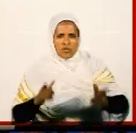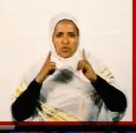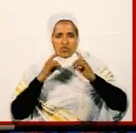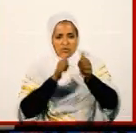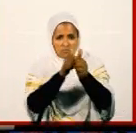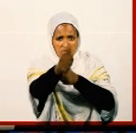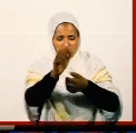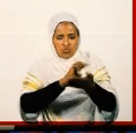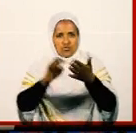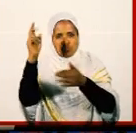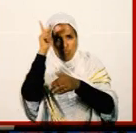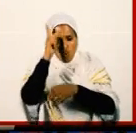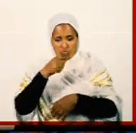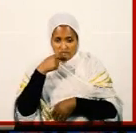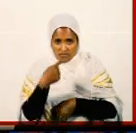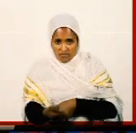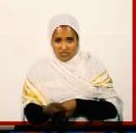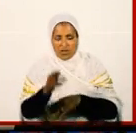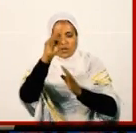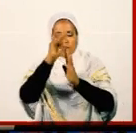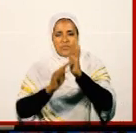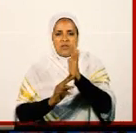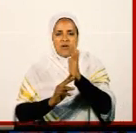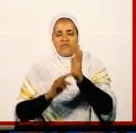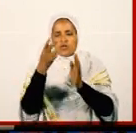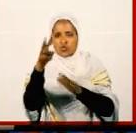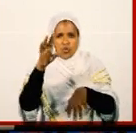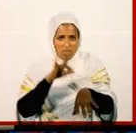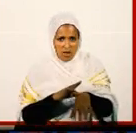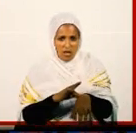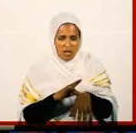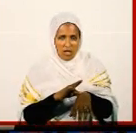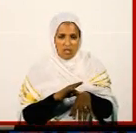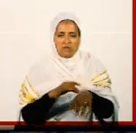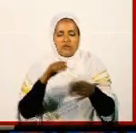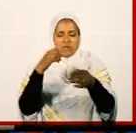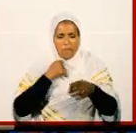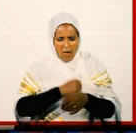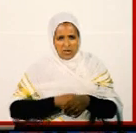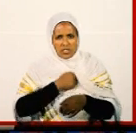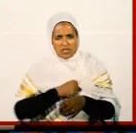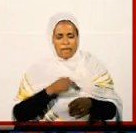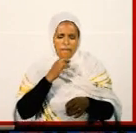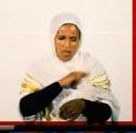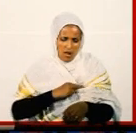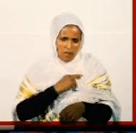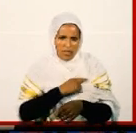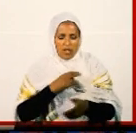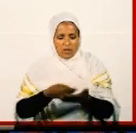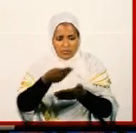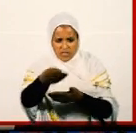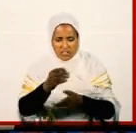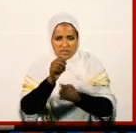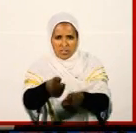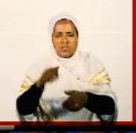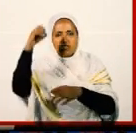ላይ የሚያዝን ይዘን የሚራራ ይራራ የሚለግስ የሚለግስ ጸጋ ነው። ማስተማር ያለበት ያስተምር፣ መምከር ያለበትም